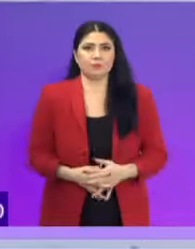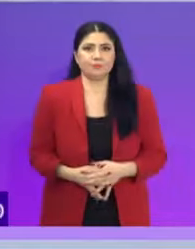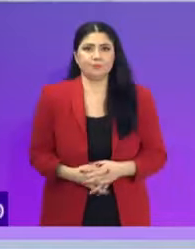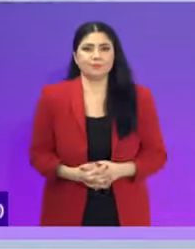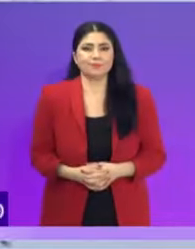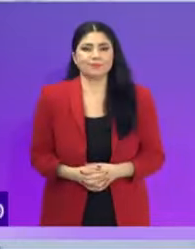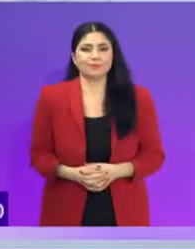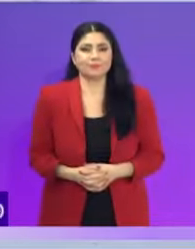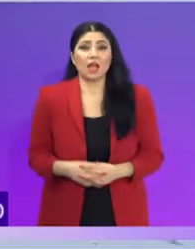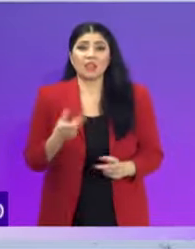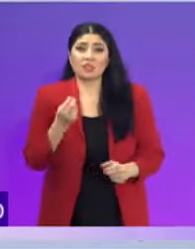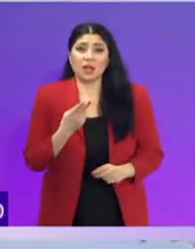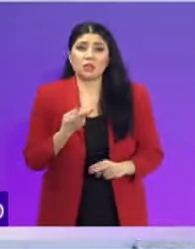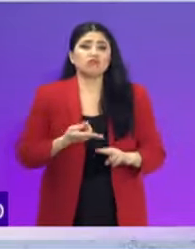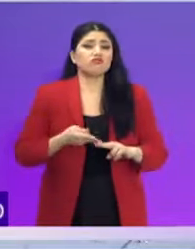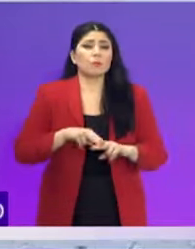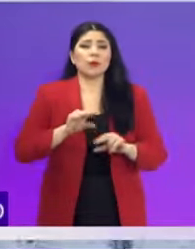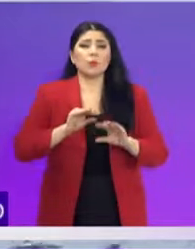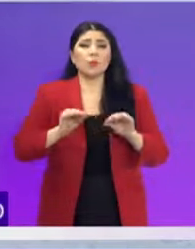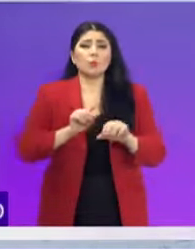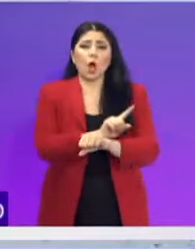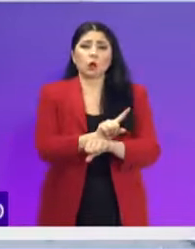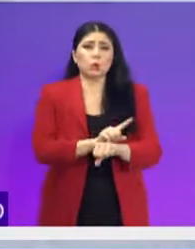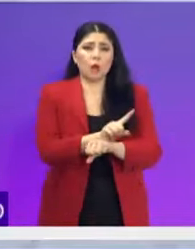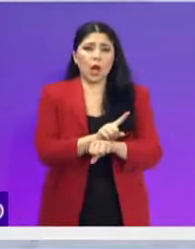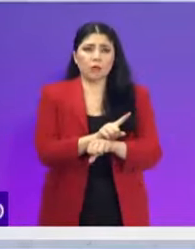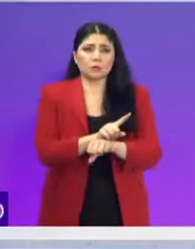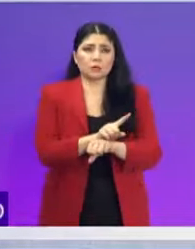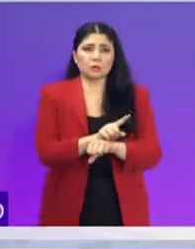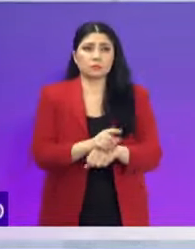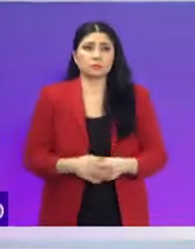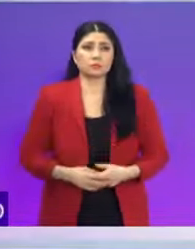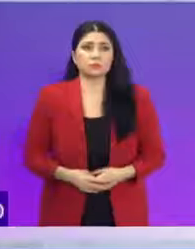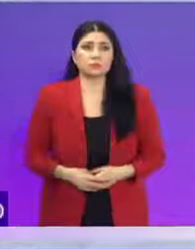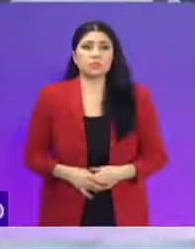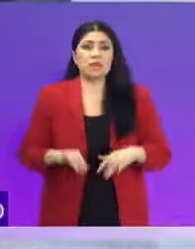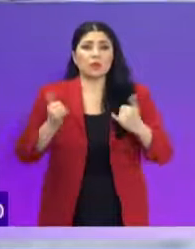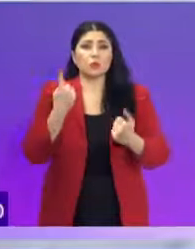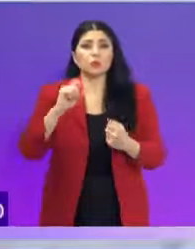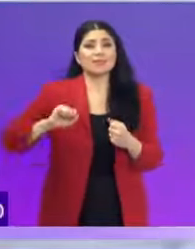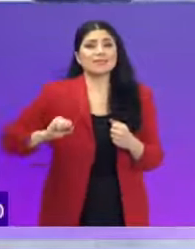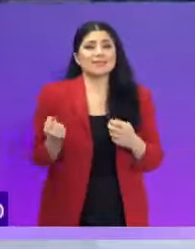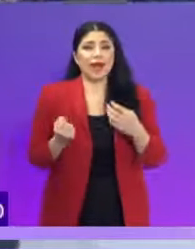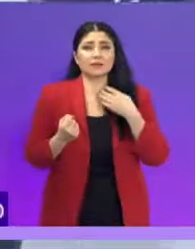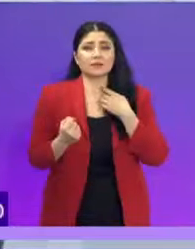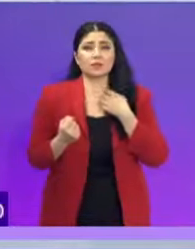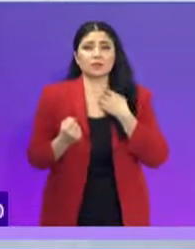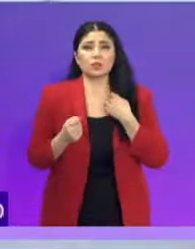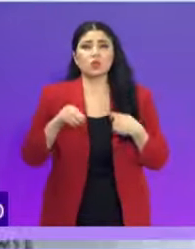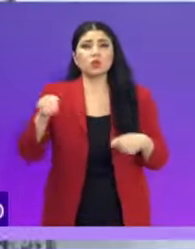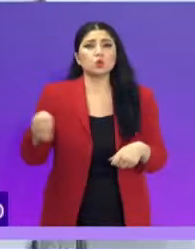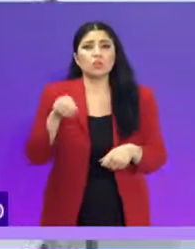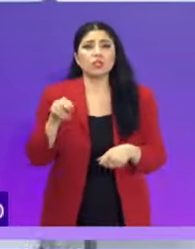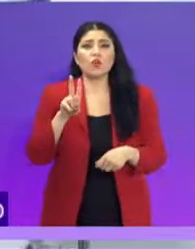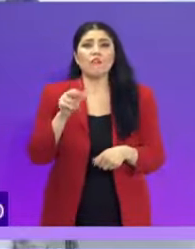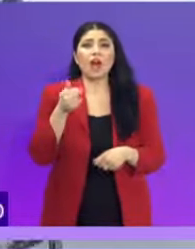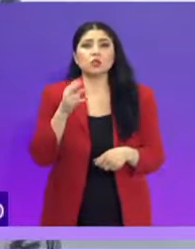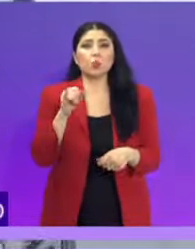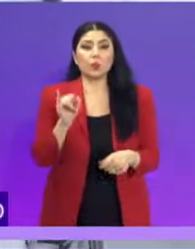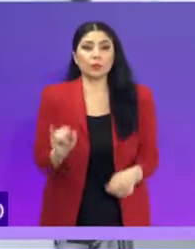din urmă, însă cea mai lungă intervenție de acest fel a avut loc într-un sat din județul